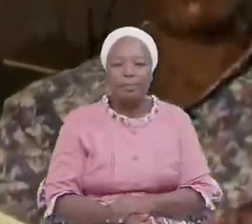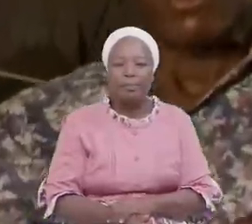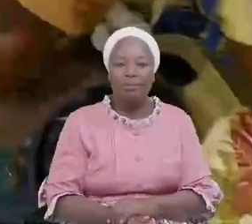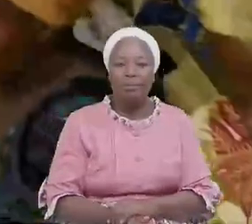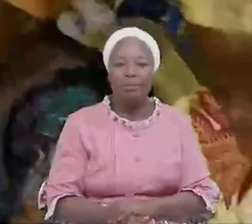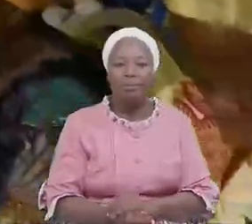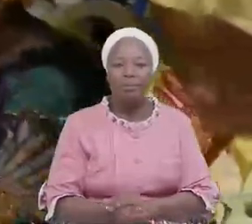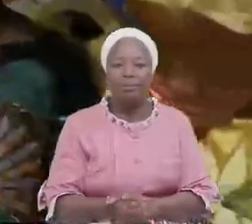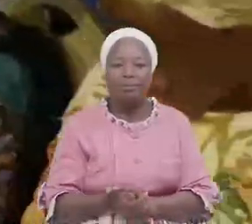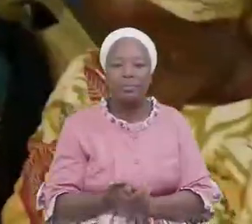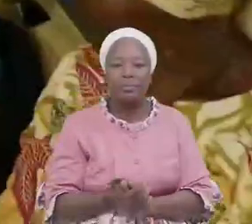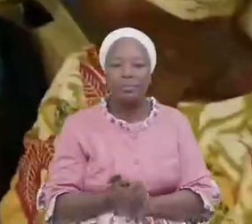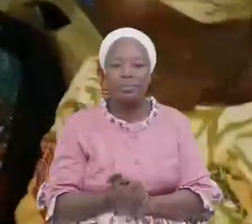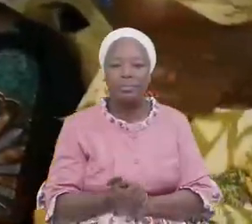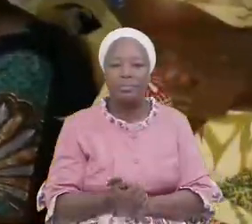d'Abraham.